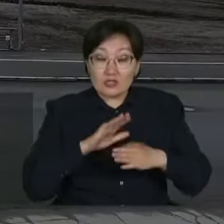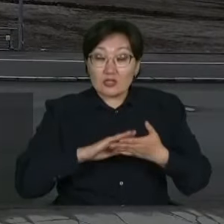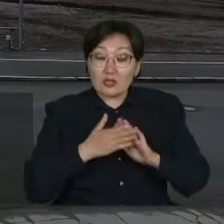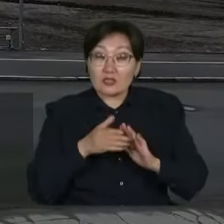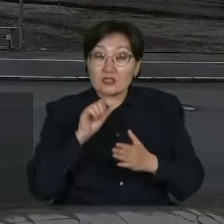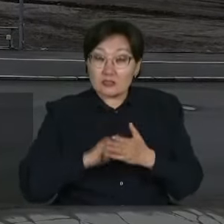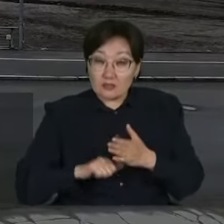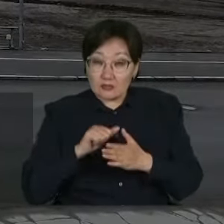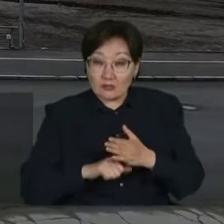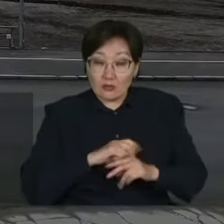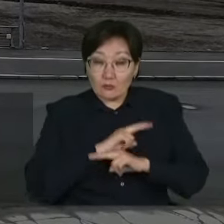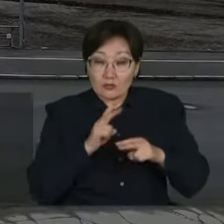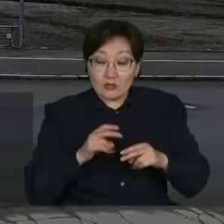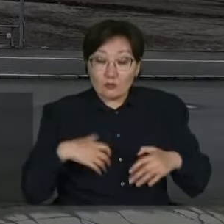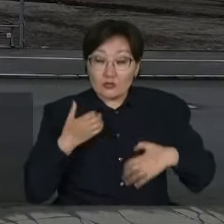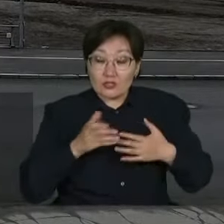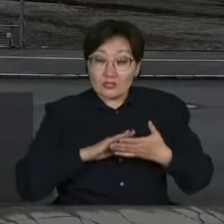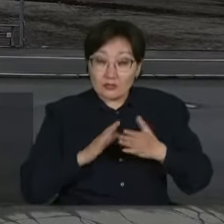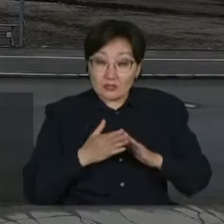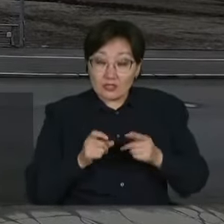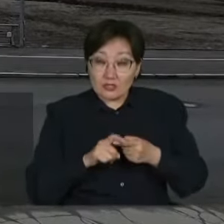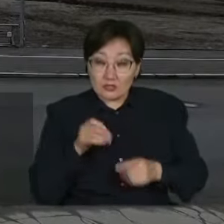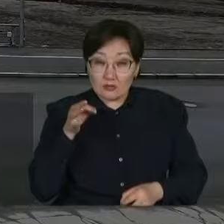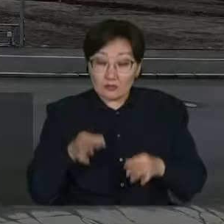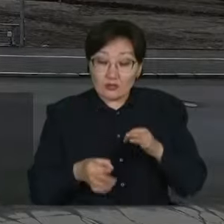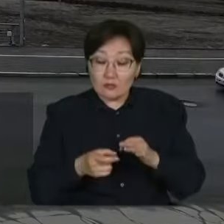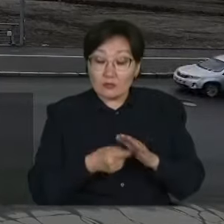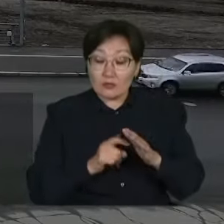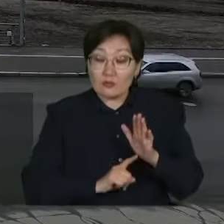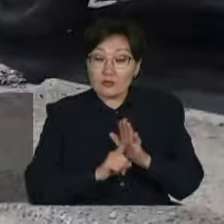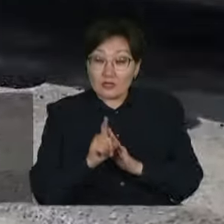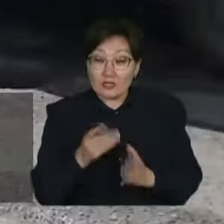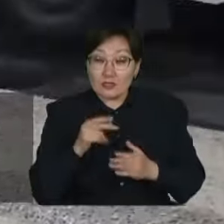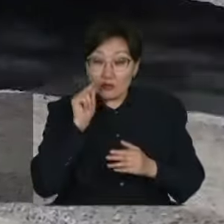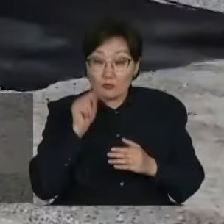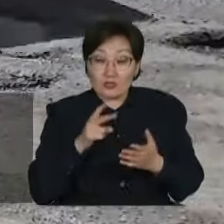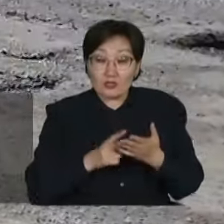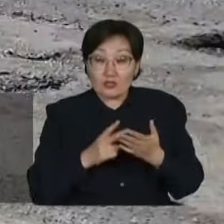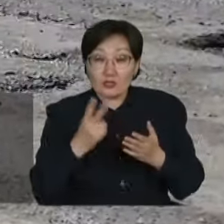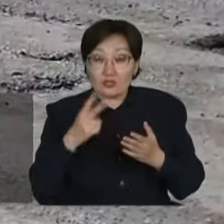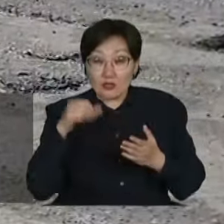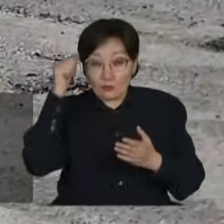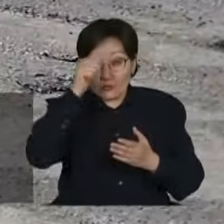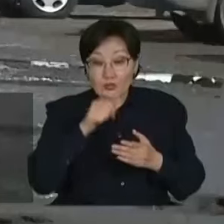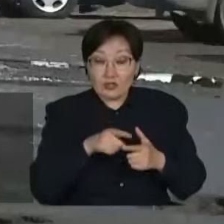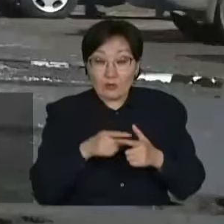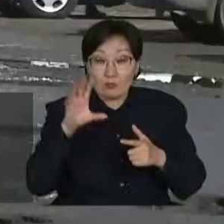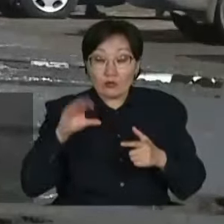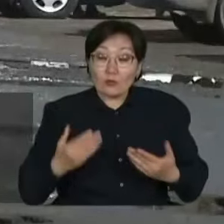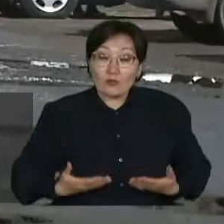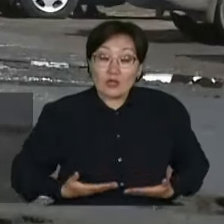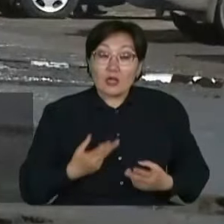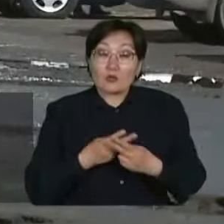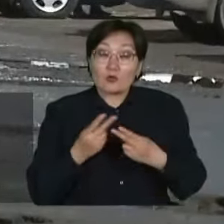жұмыпты. Жан түршігерлік жағдайға қатысты тергеу басталды. Егер күдіктінің кінәсі дәлелденсе, 20 жылға немесе өмір бойына бас